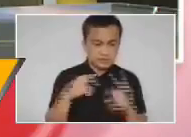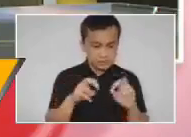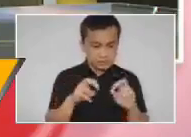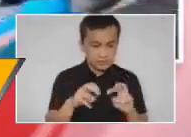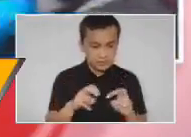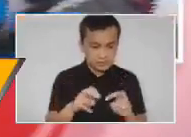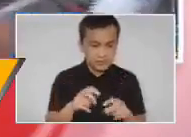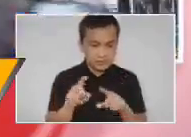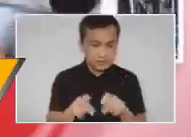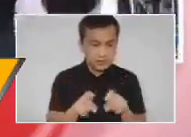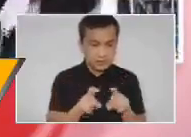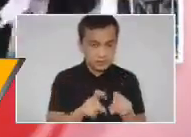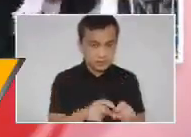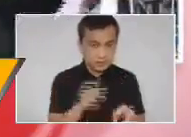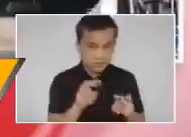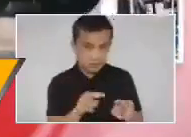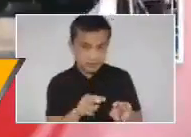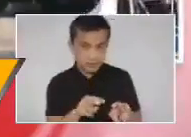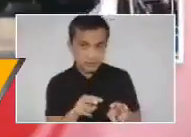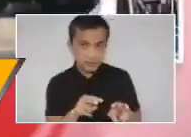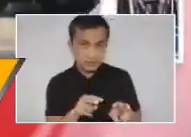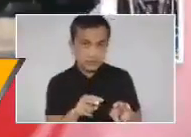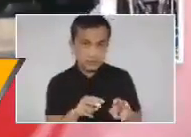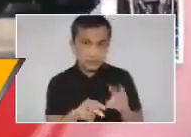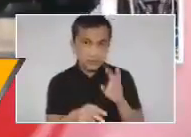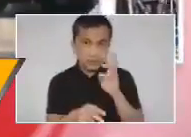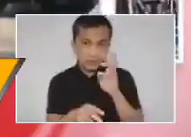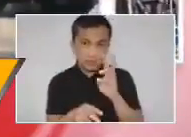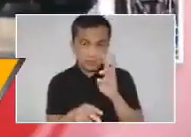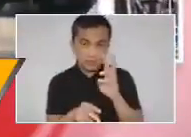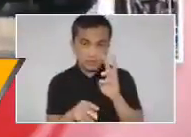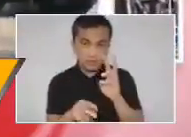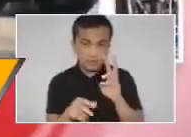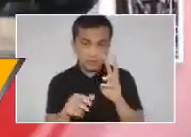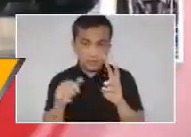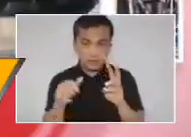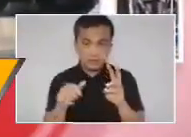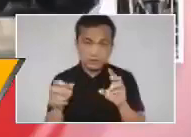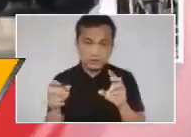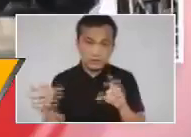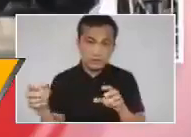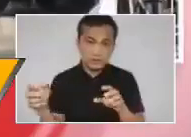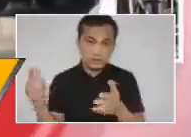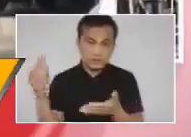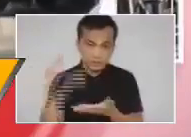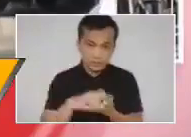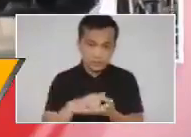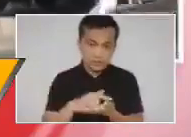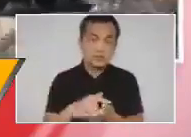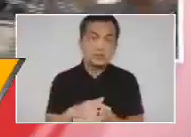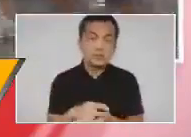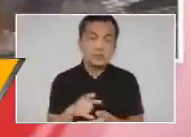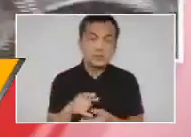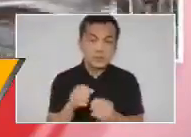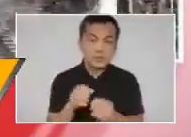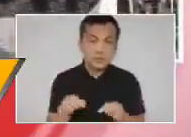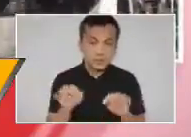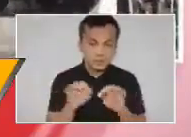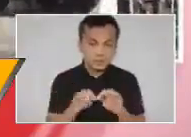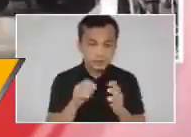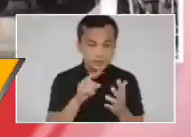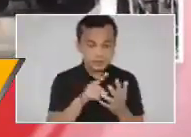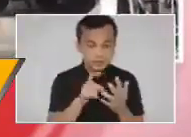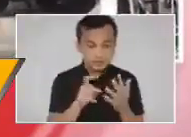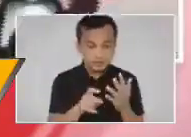sa isang parte ng COVID-19, no, yung spike protein, dalawang mutations nakikita nila na